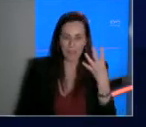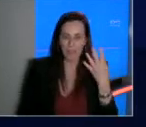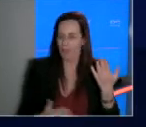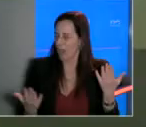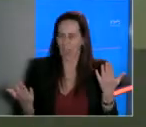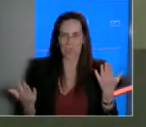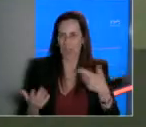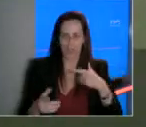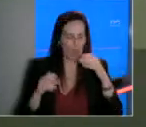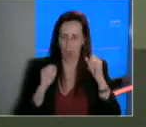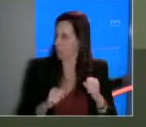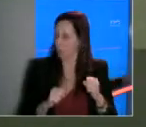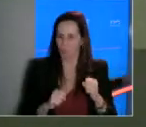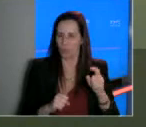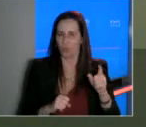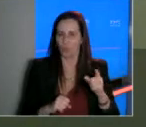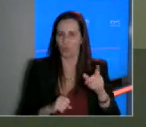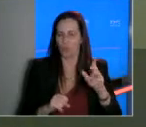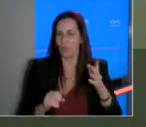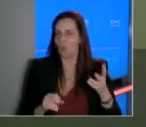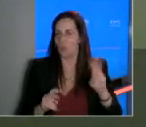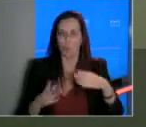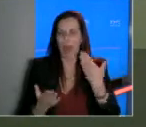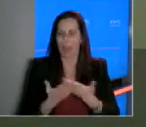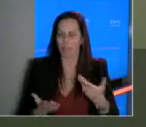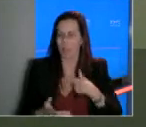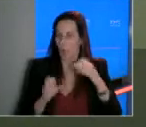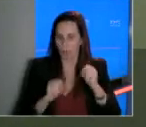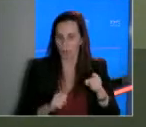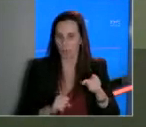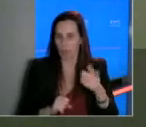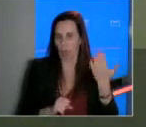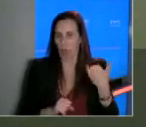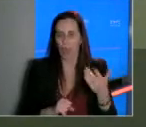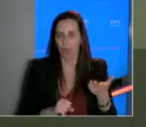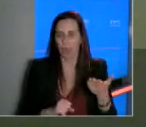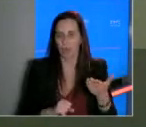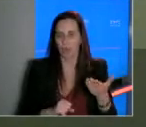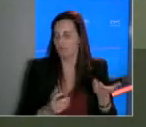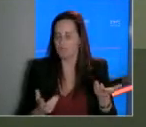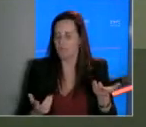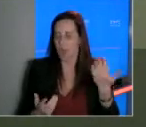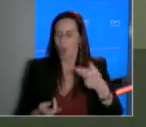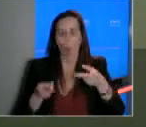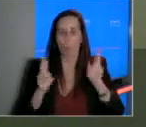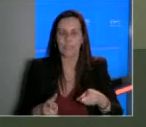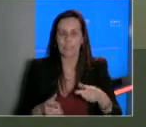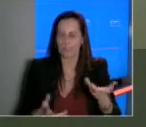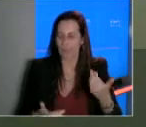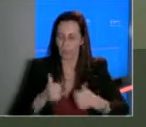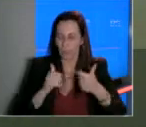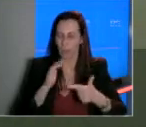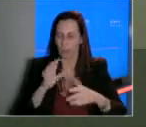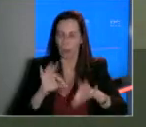אז אני לא בטוחה שהיה לו מה להציע, ואני לא בטוחה שהיה לו בכלל איזשהו מעמד ואיזושהי אופציה להתמודד